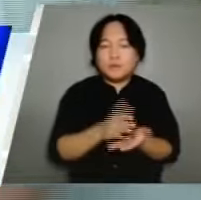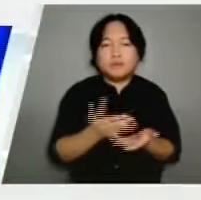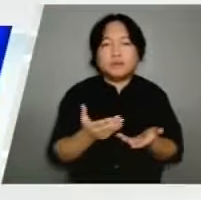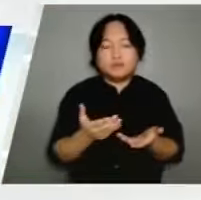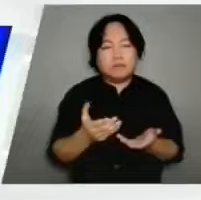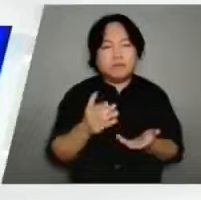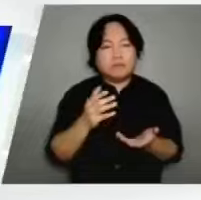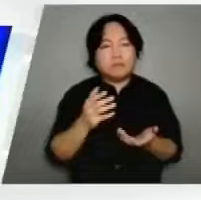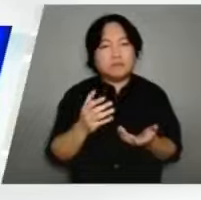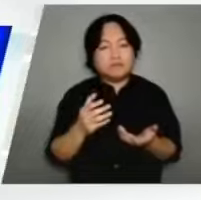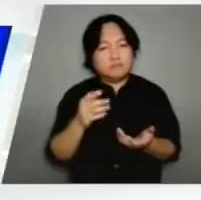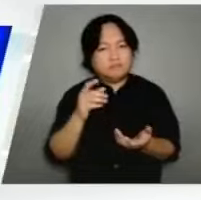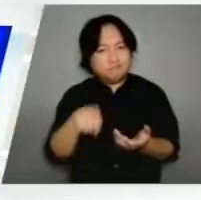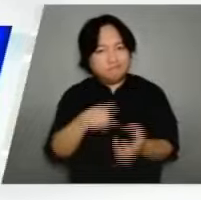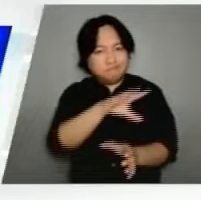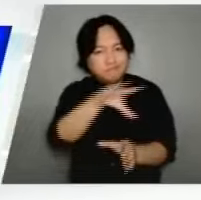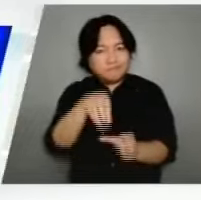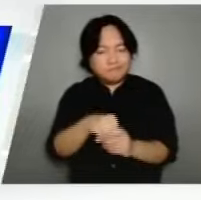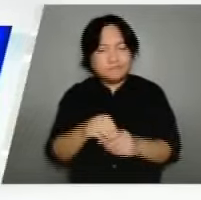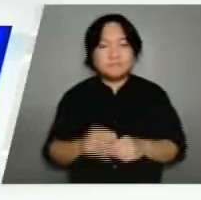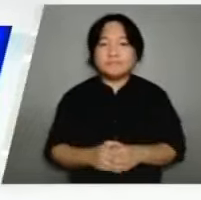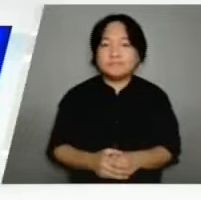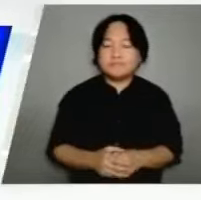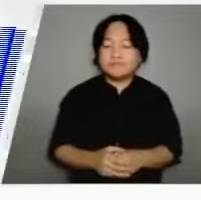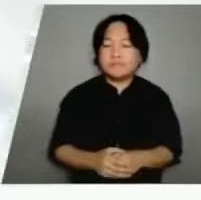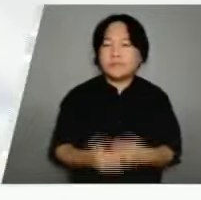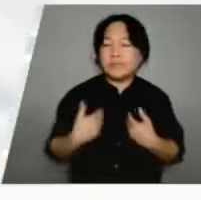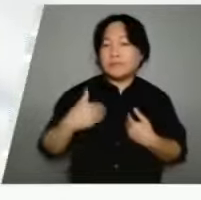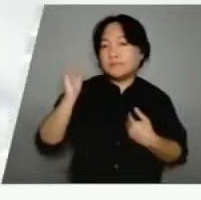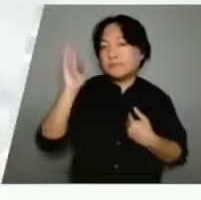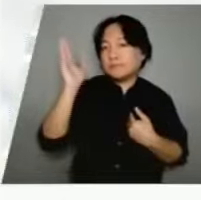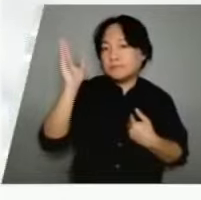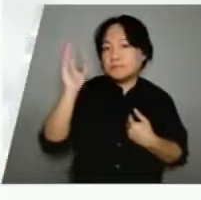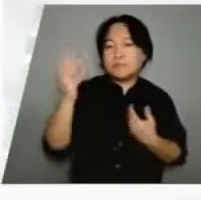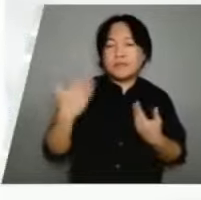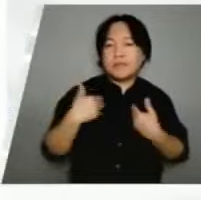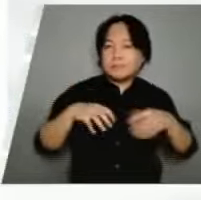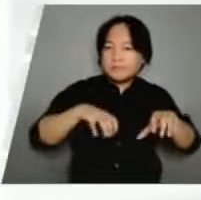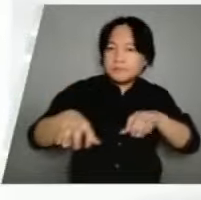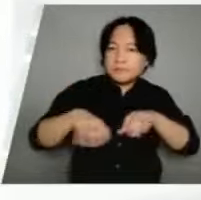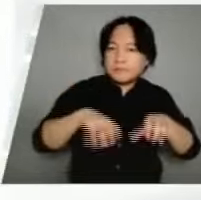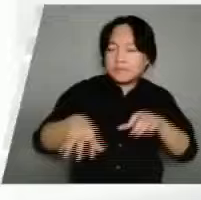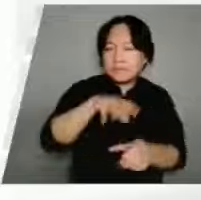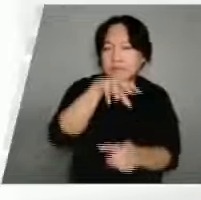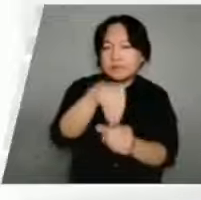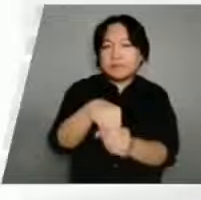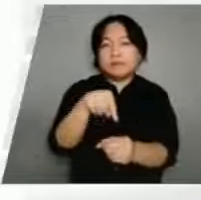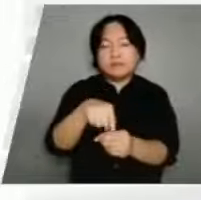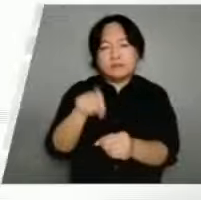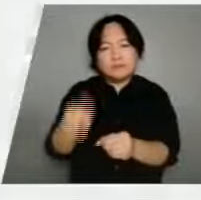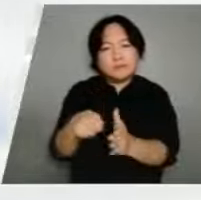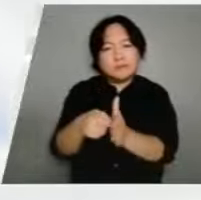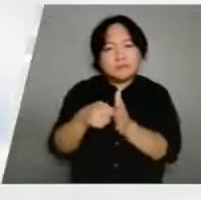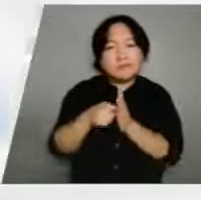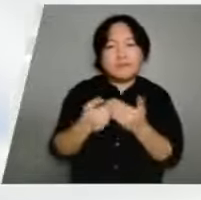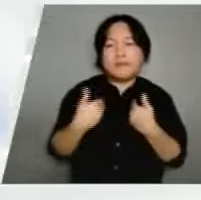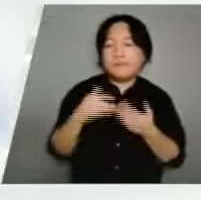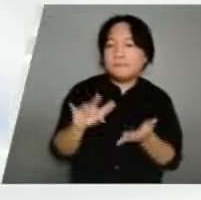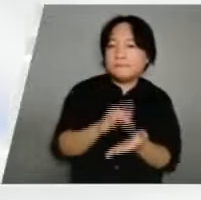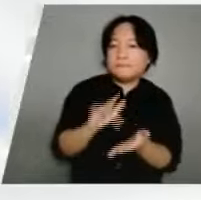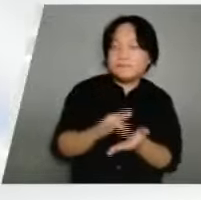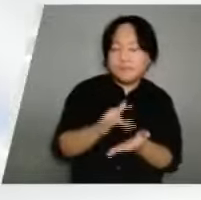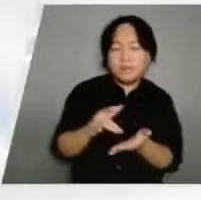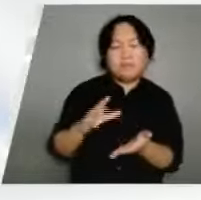hours, maliban sa mga class presentation at iba pang aktibidad kung saan required ang paggamit ng gadget. Bibigyan din